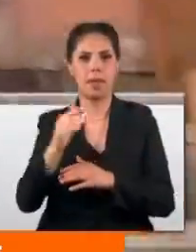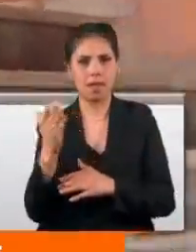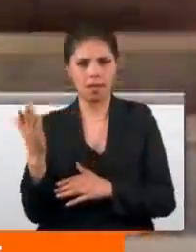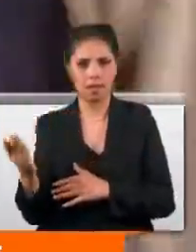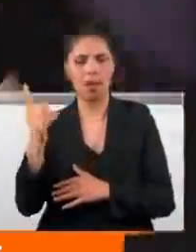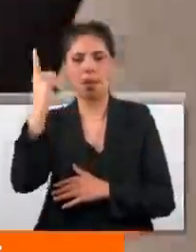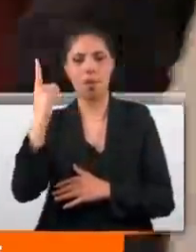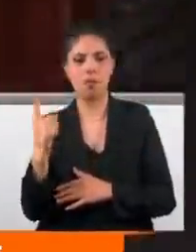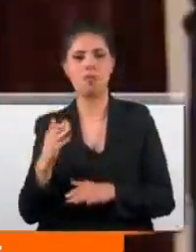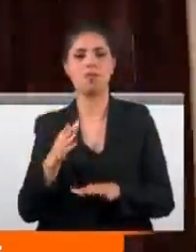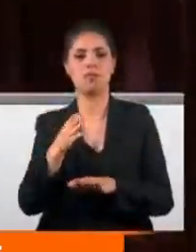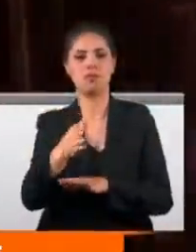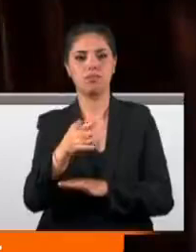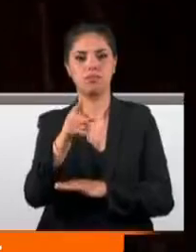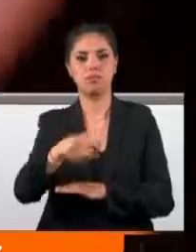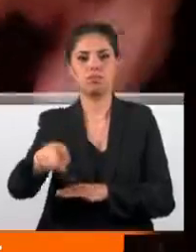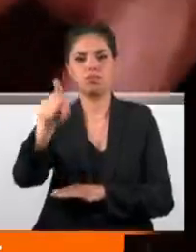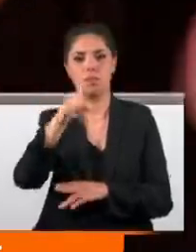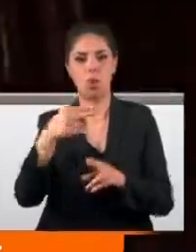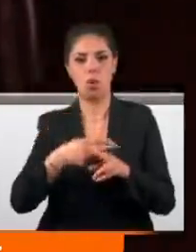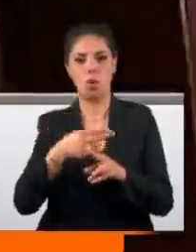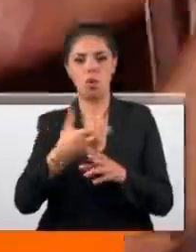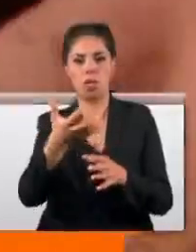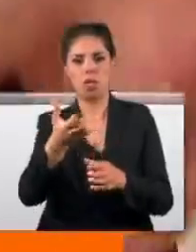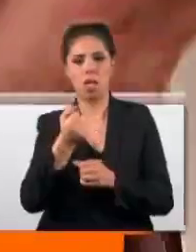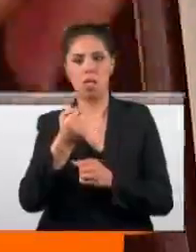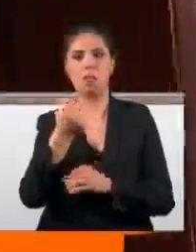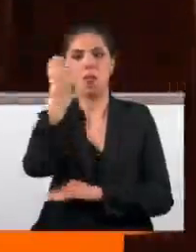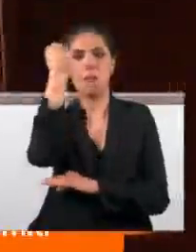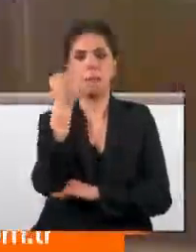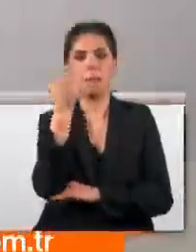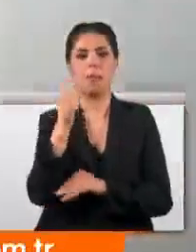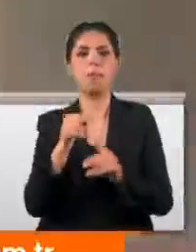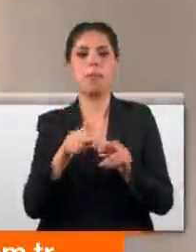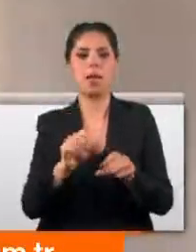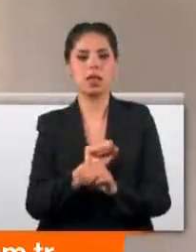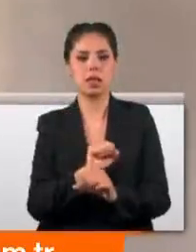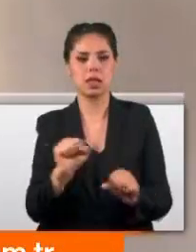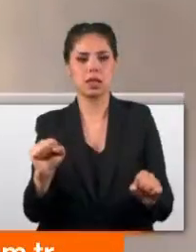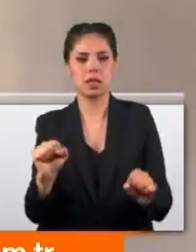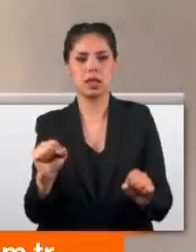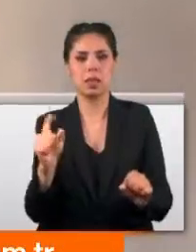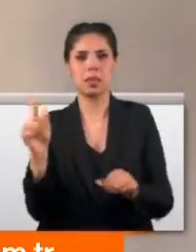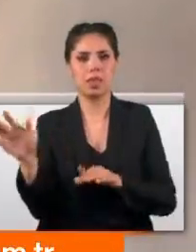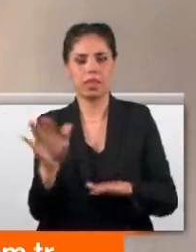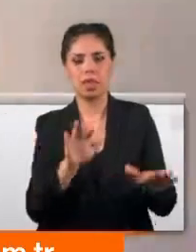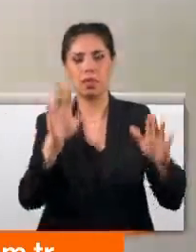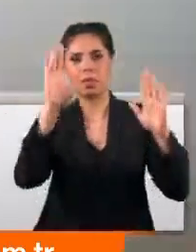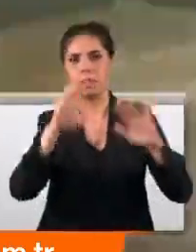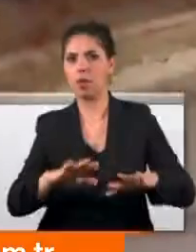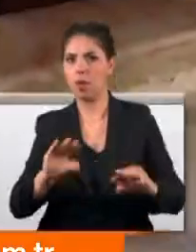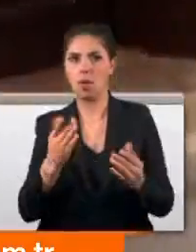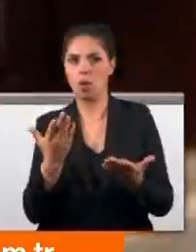Önce buraya girdiler deyim yerindeyse ve karot almak için ana taşıyıcı kolonu bu hale getirdiler. Çok ufacık bir deprem bile bir bina